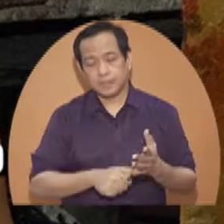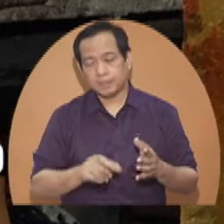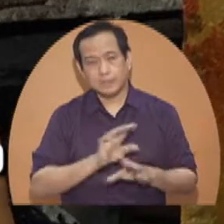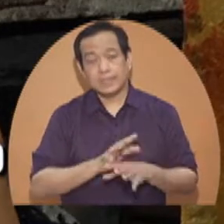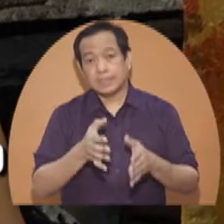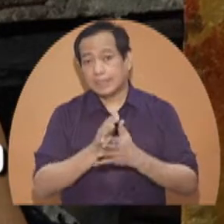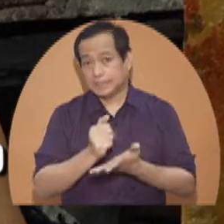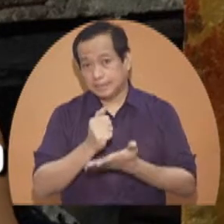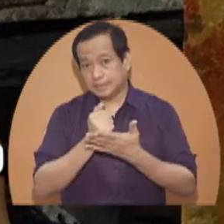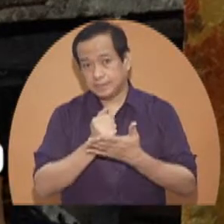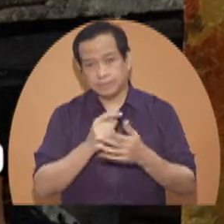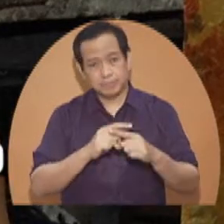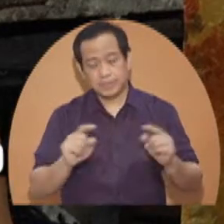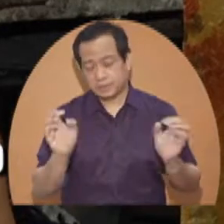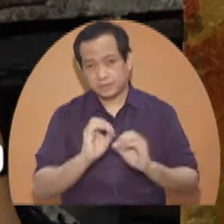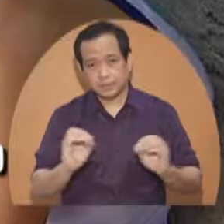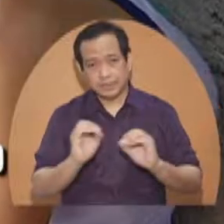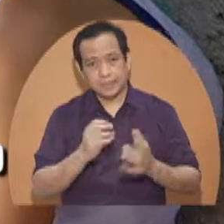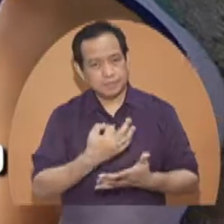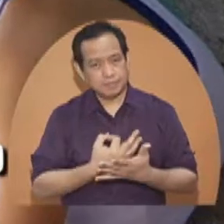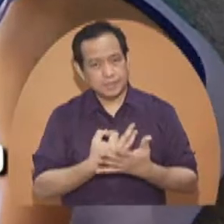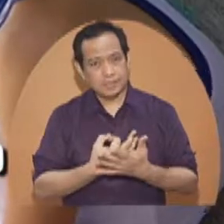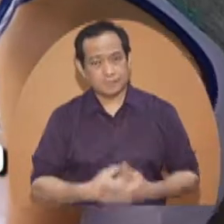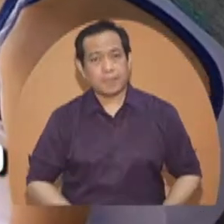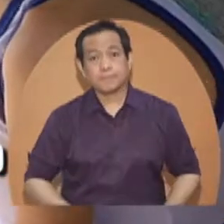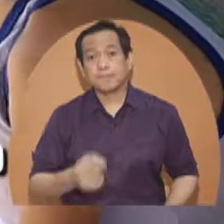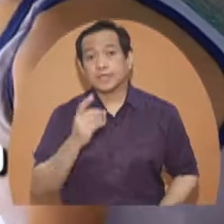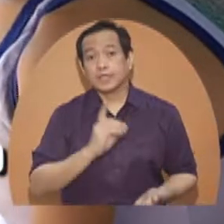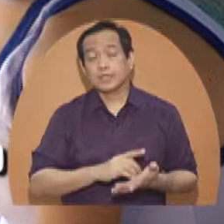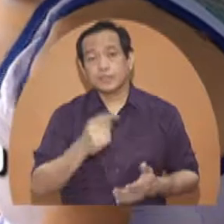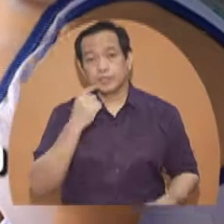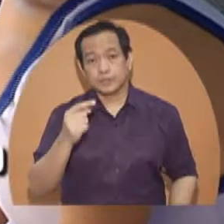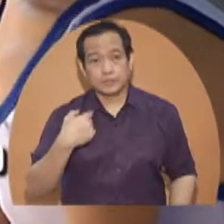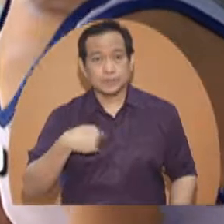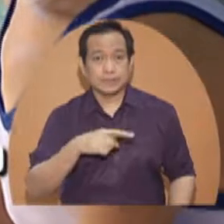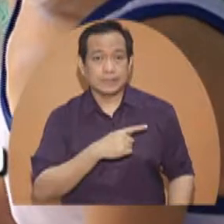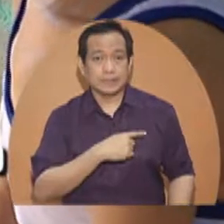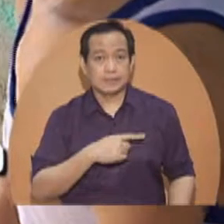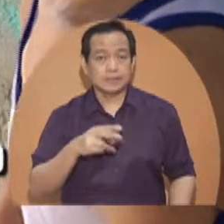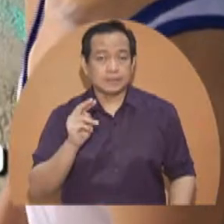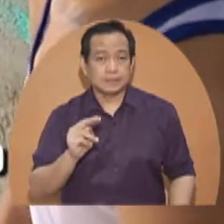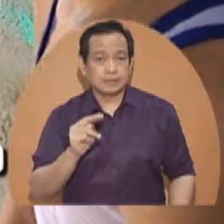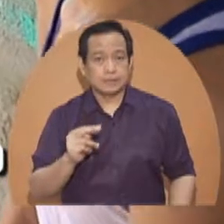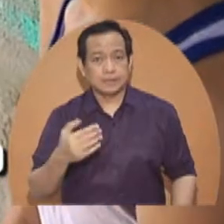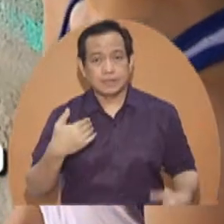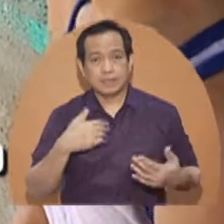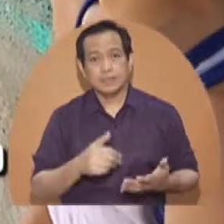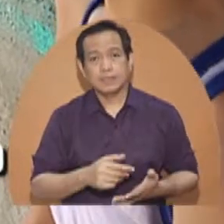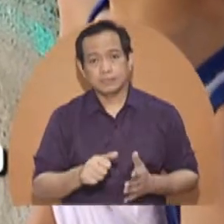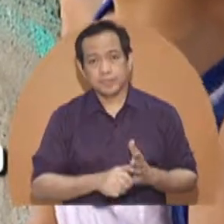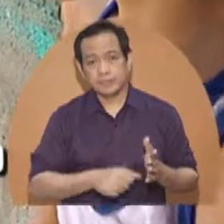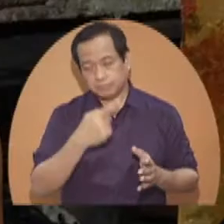ito, din ako sana manghihingan ko kasi wala po kami, ma'am. Nasabi ng doktor sa amin, kailangan operahan